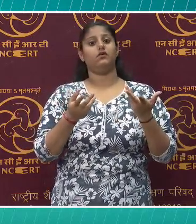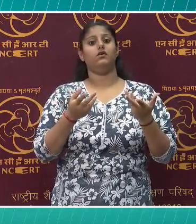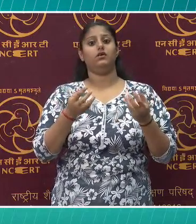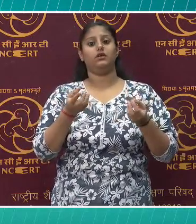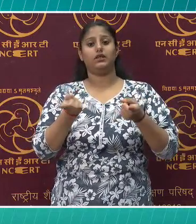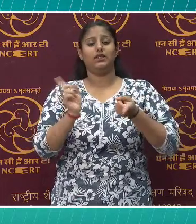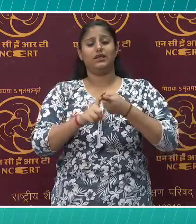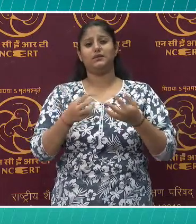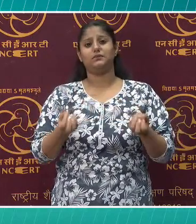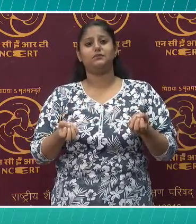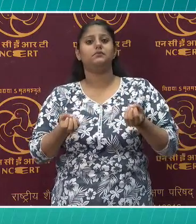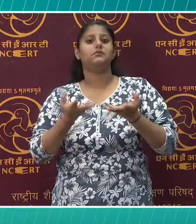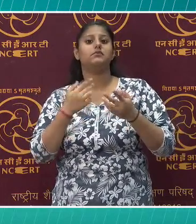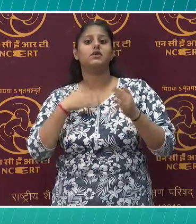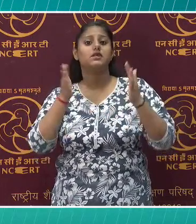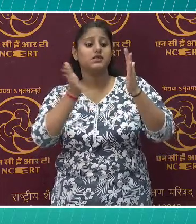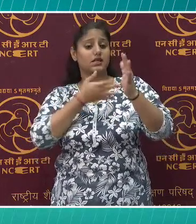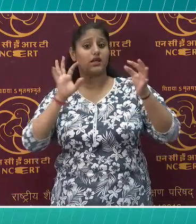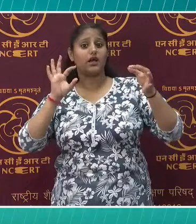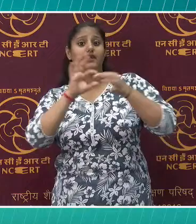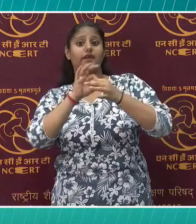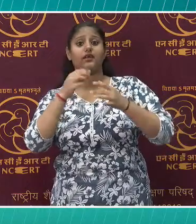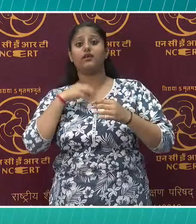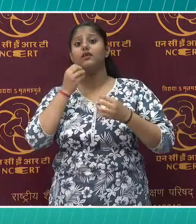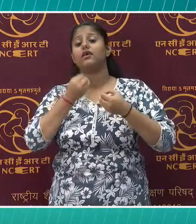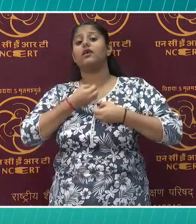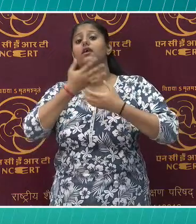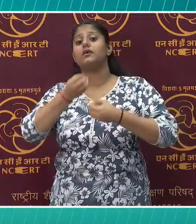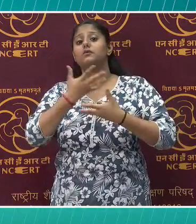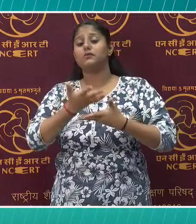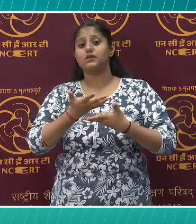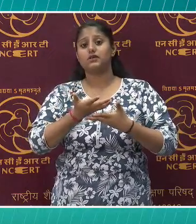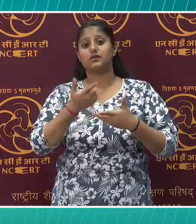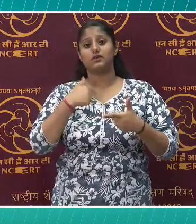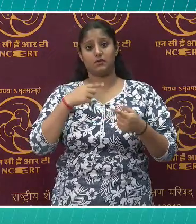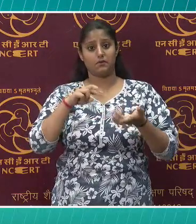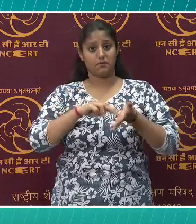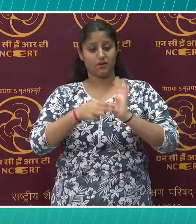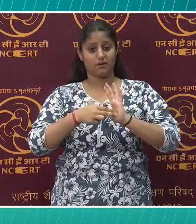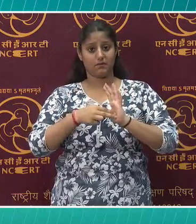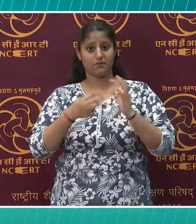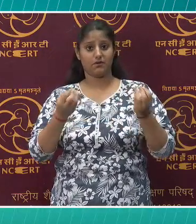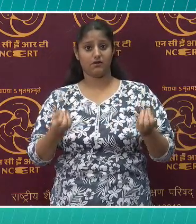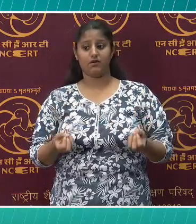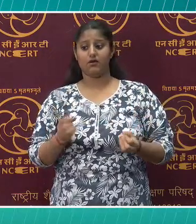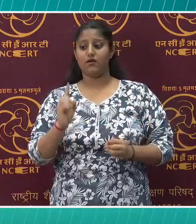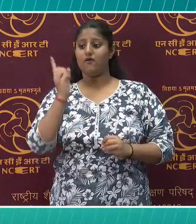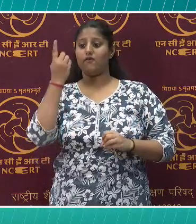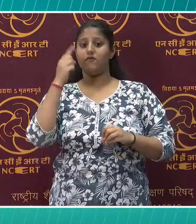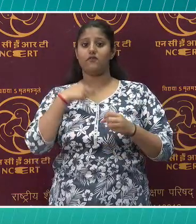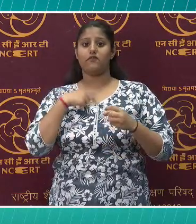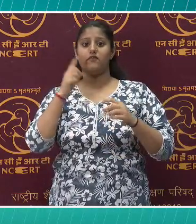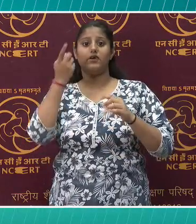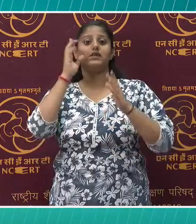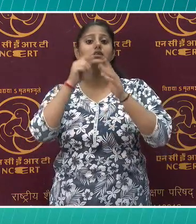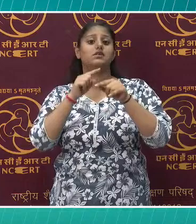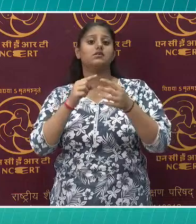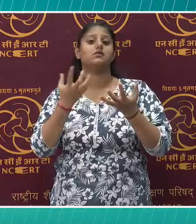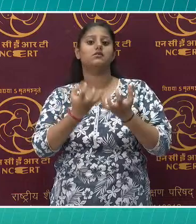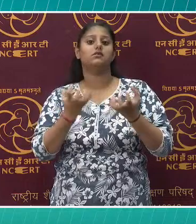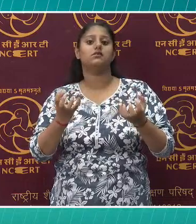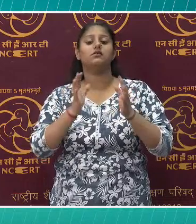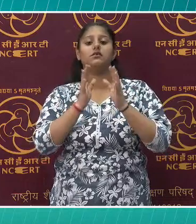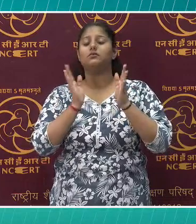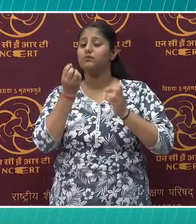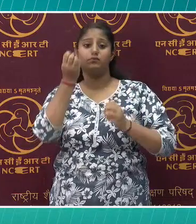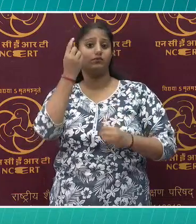उजागर होके जब हम संगीत से उसको एक एक्सप्रेस करते हैं, it becomes, the first thing that we do in the morning. And this is what